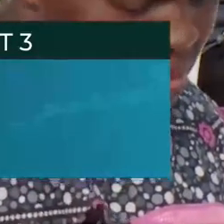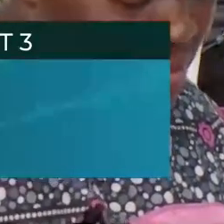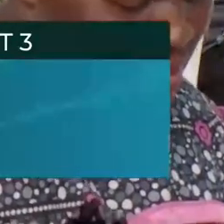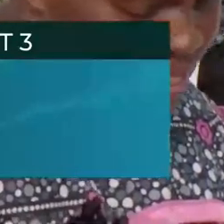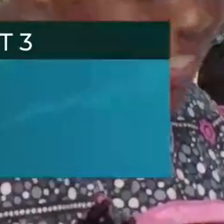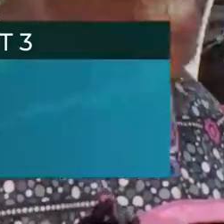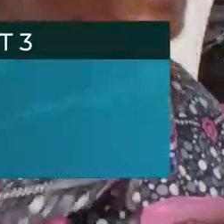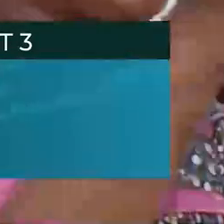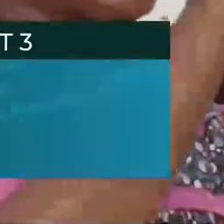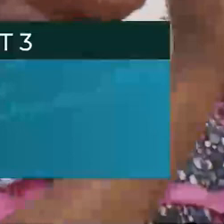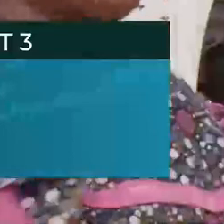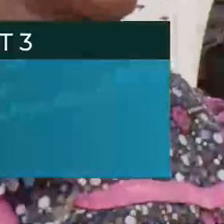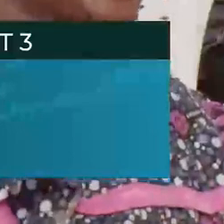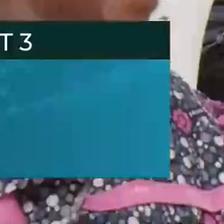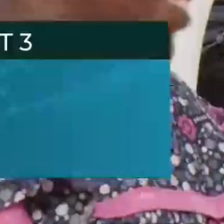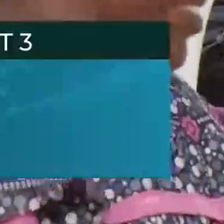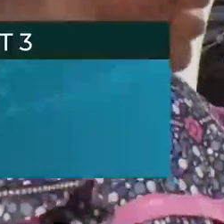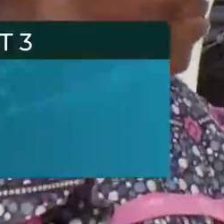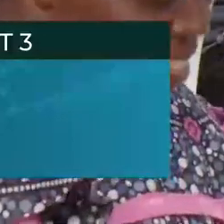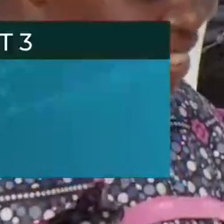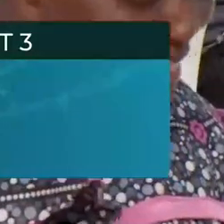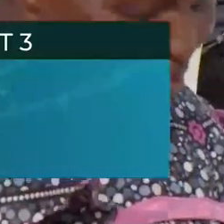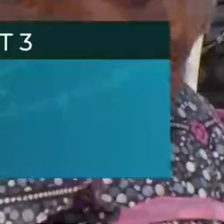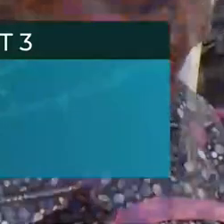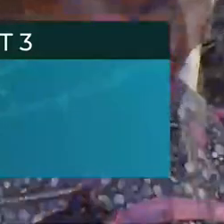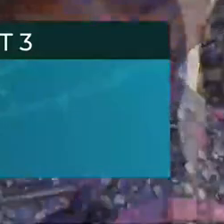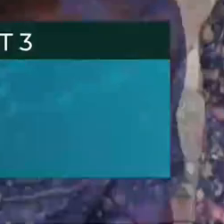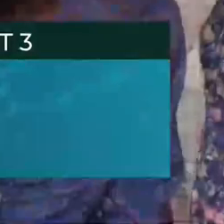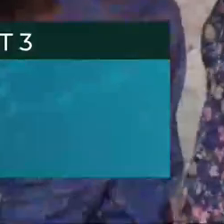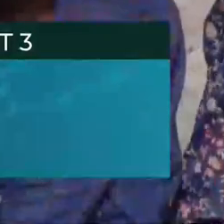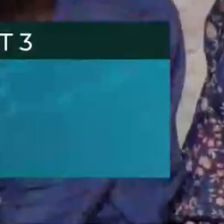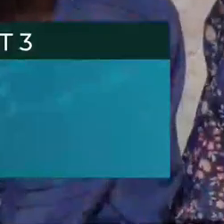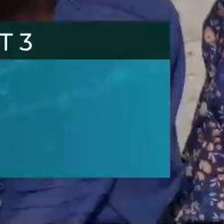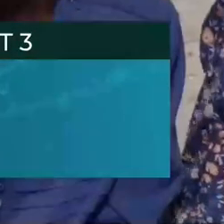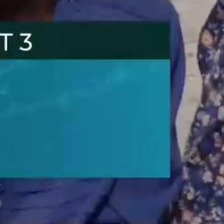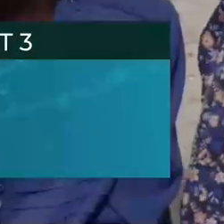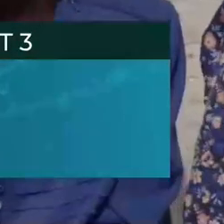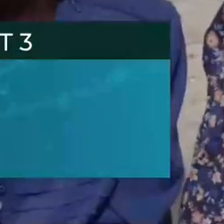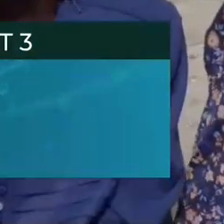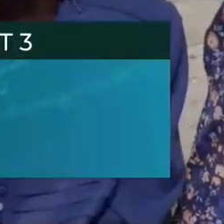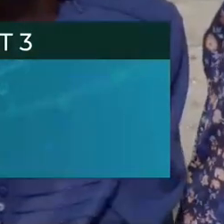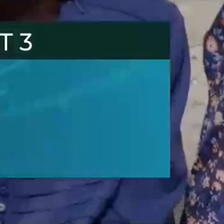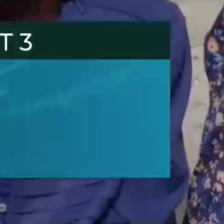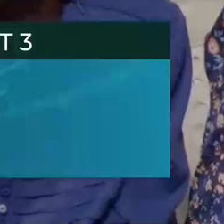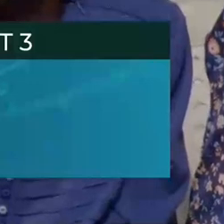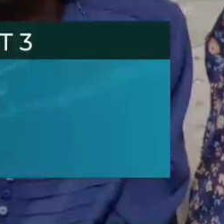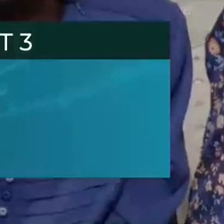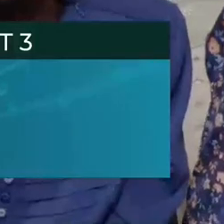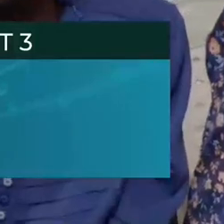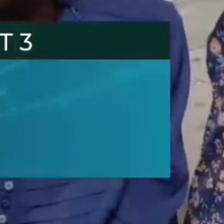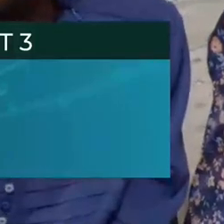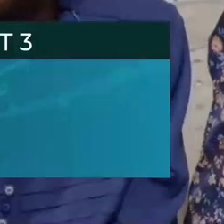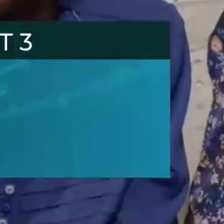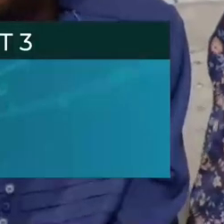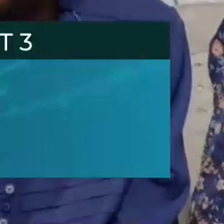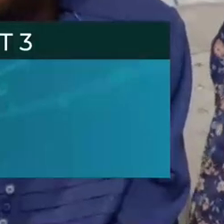you new teeth. À 80 ans, toutes les dents sont parties, mais je te donnerai de nouvelles dents. Have you seen those machines? Est-ce que vous voyez ces machines là?